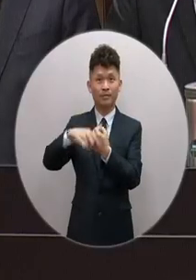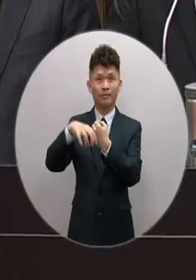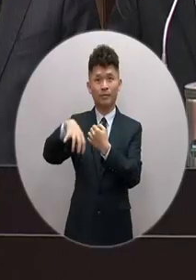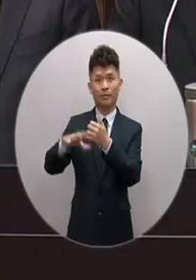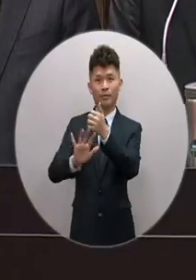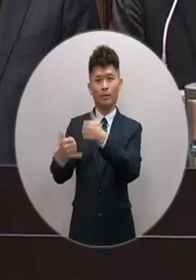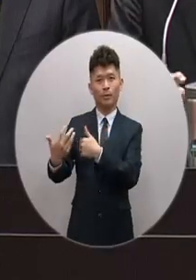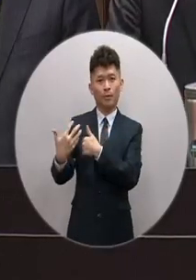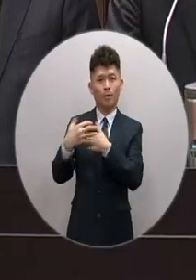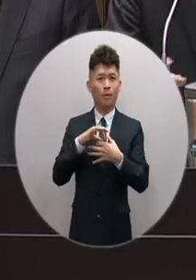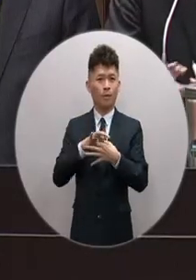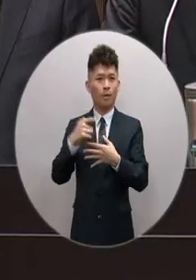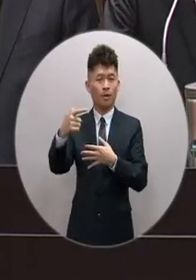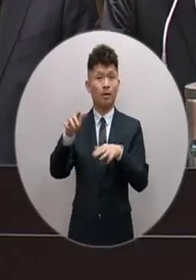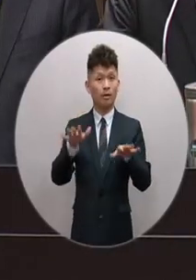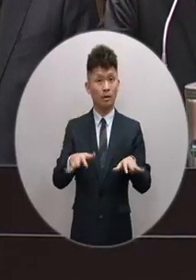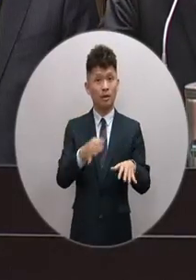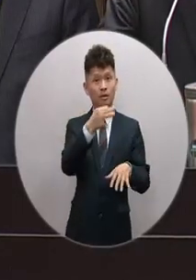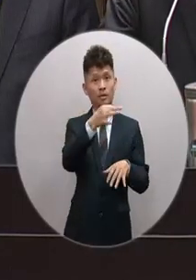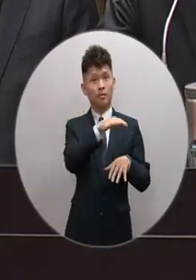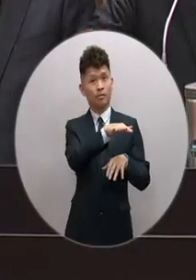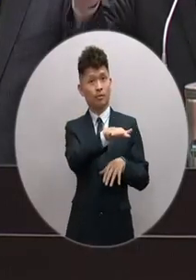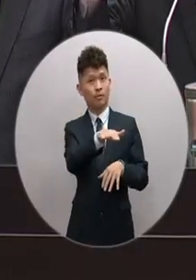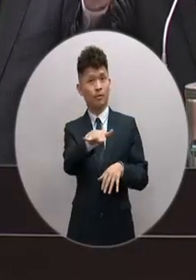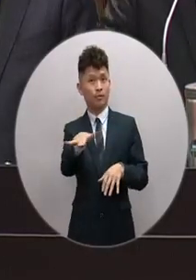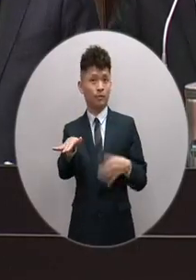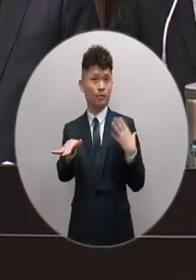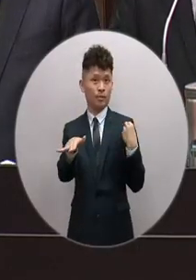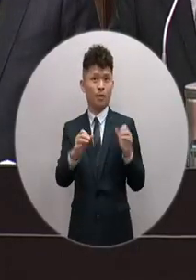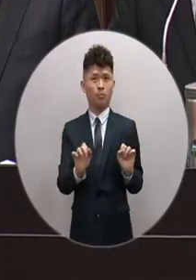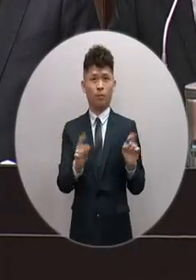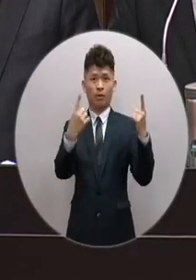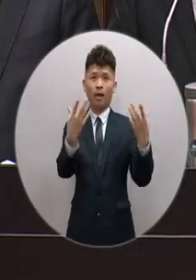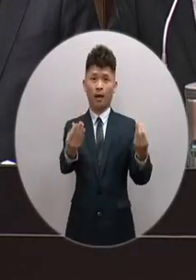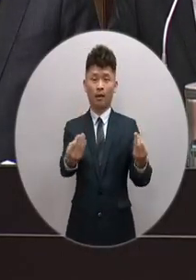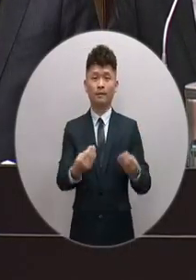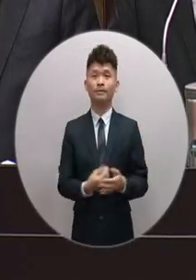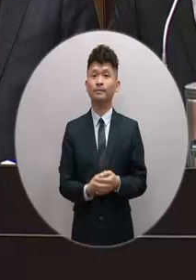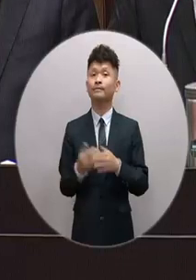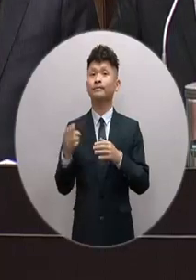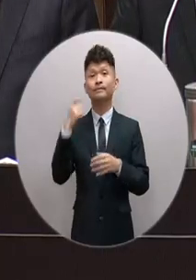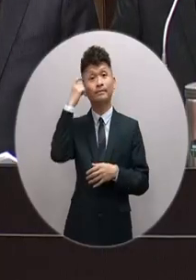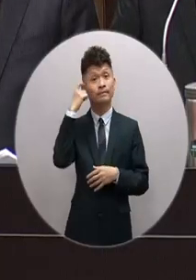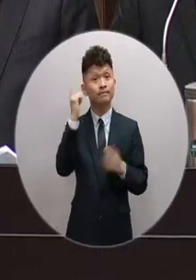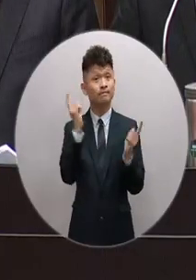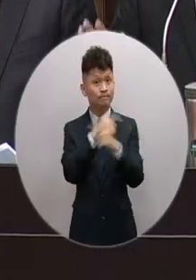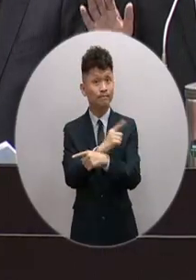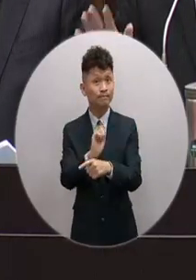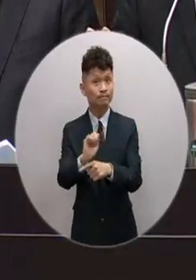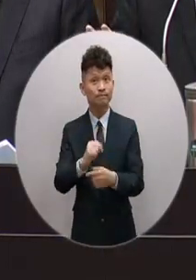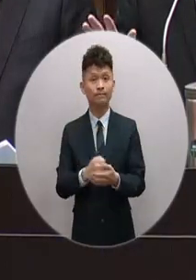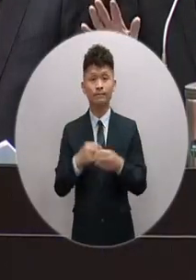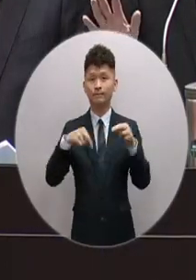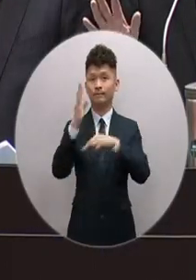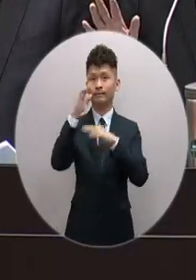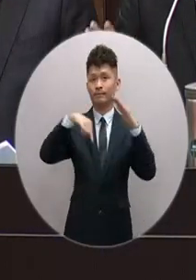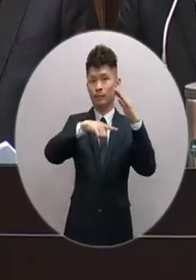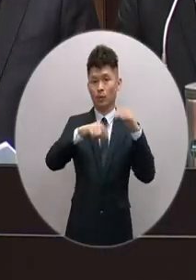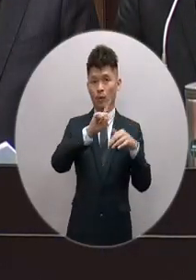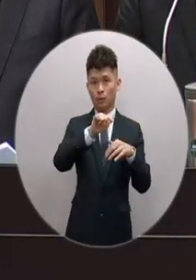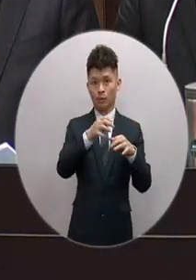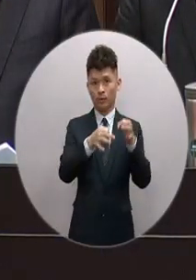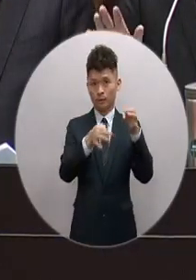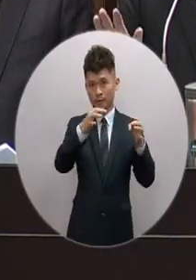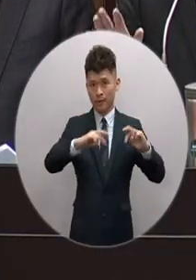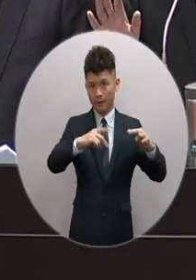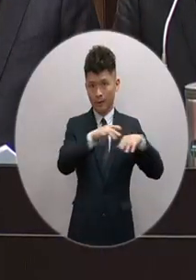关心，但现在价格已经平稳的，也并没有涨价。那换句话说呢，就是说，行政院的物价稳定